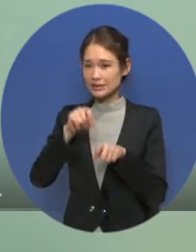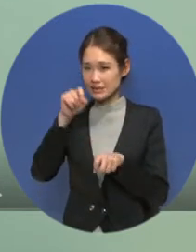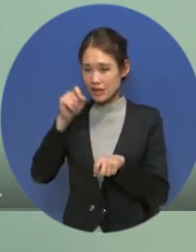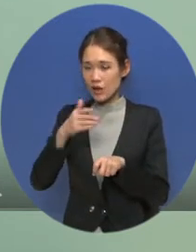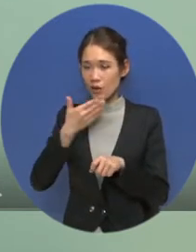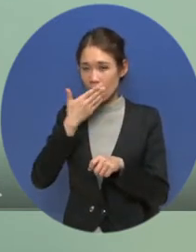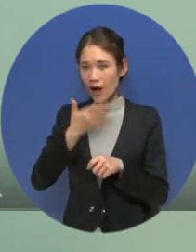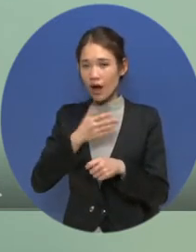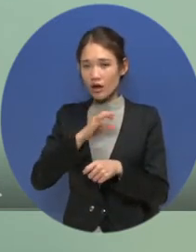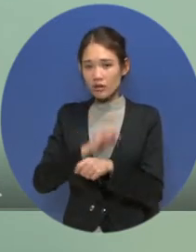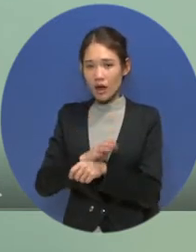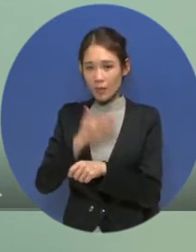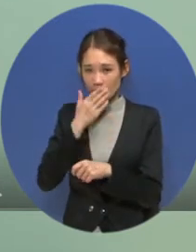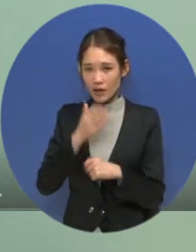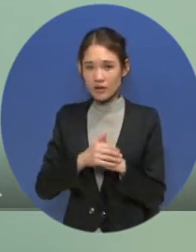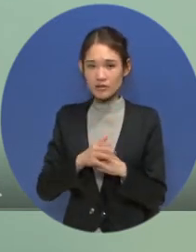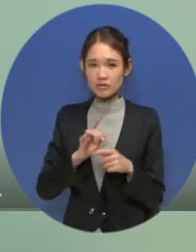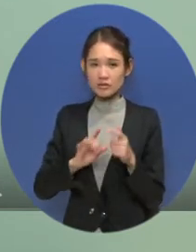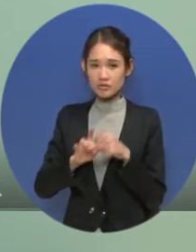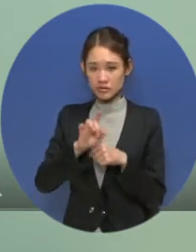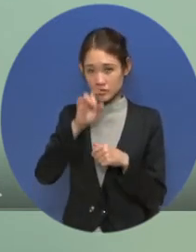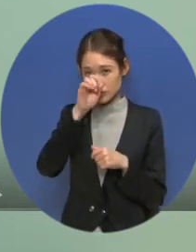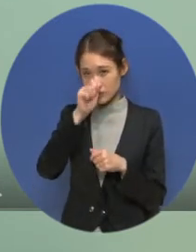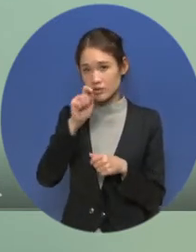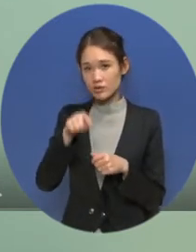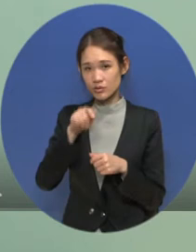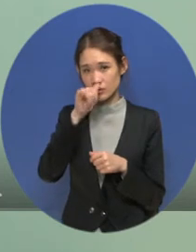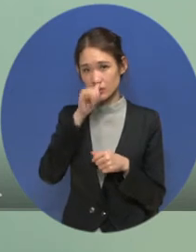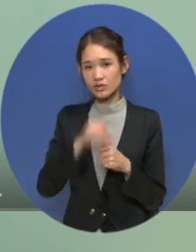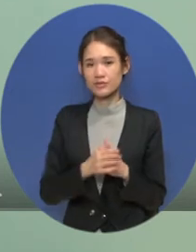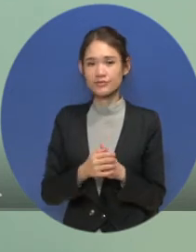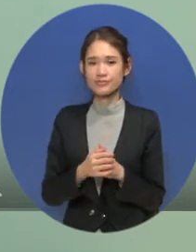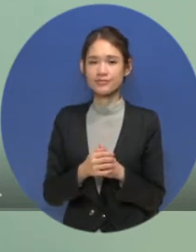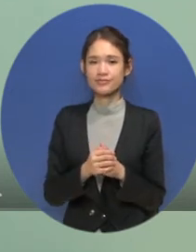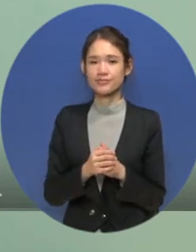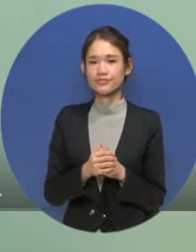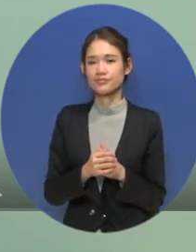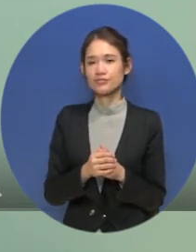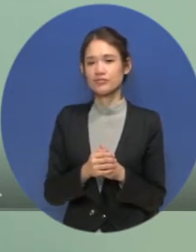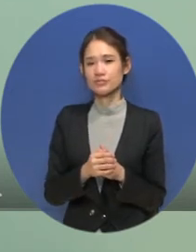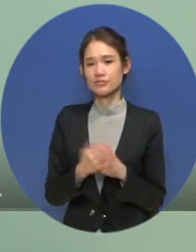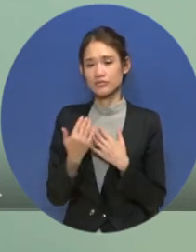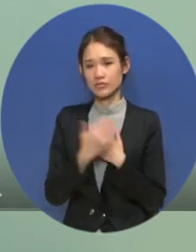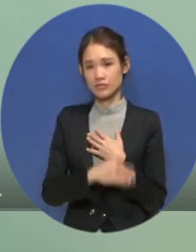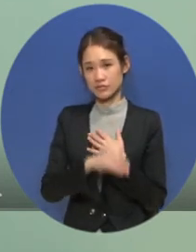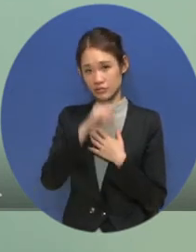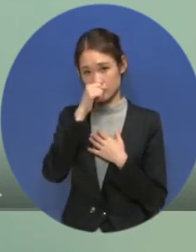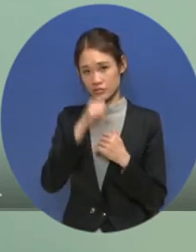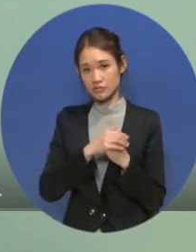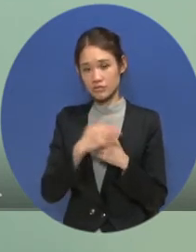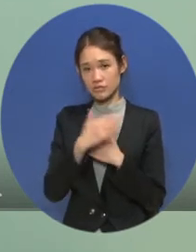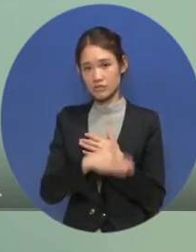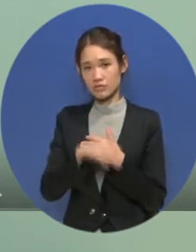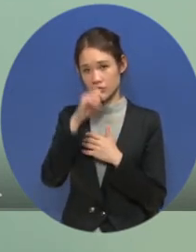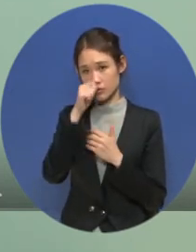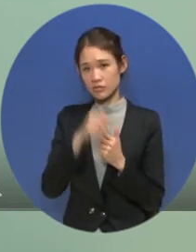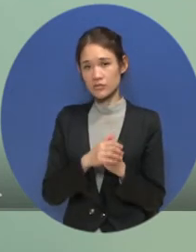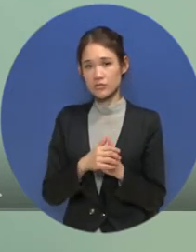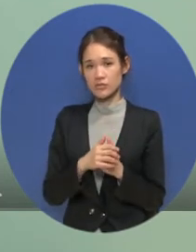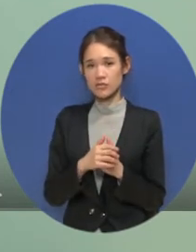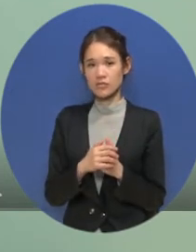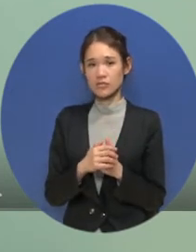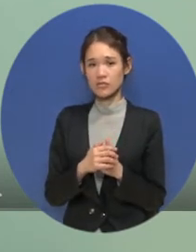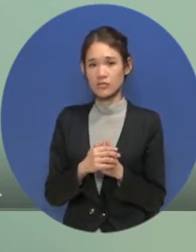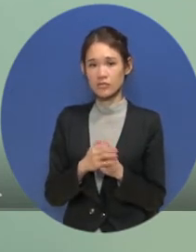유통기한이 오래되다 보니까 그것도 강점이 있더라고요. 누룽지도 몸에도 좋고 일단은 몸에도 좋고요.